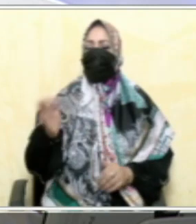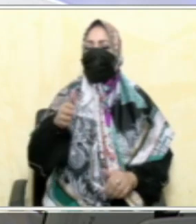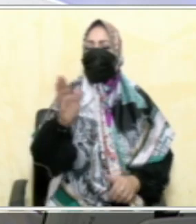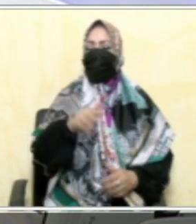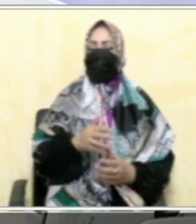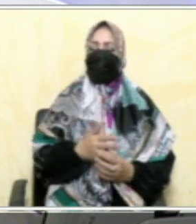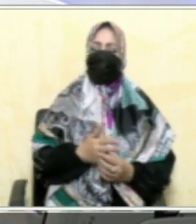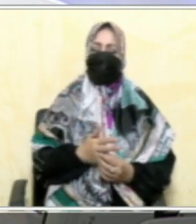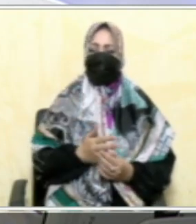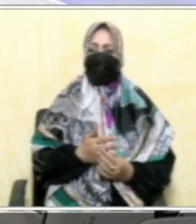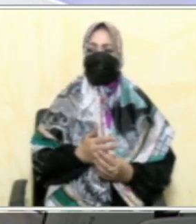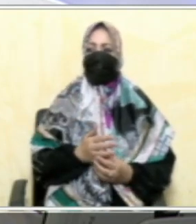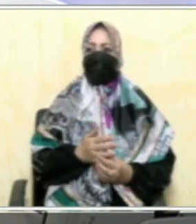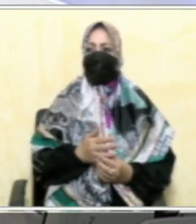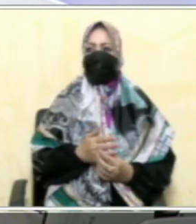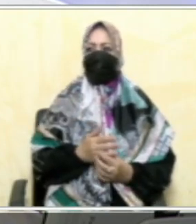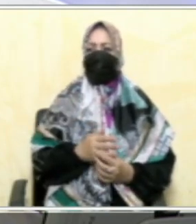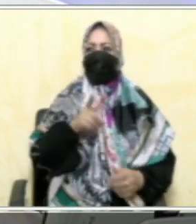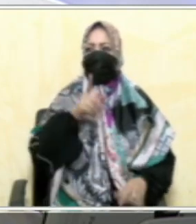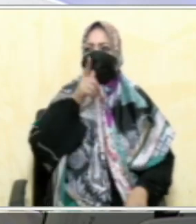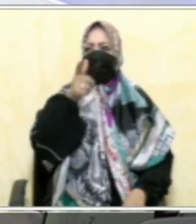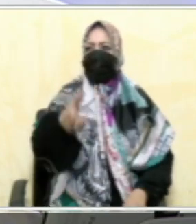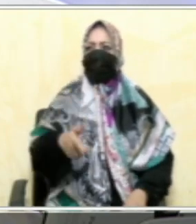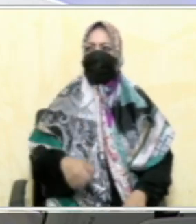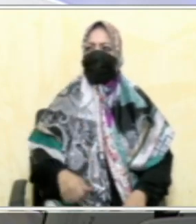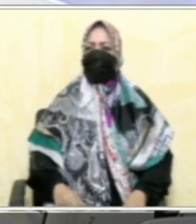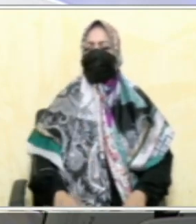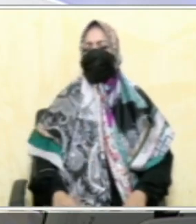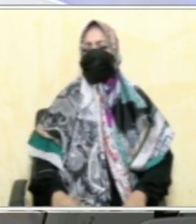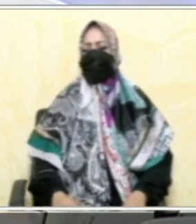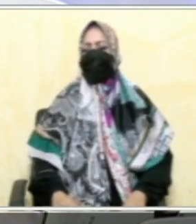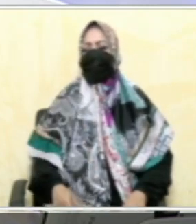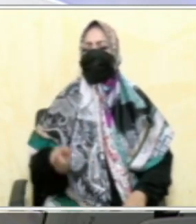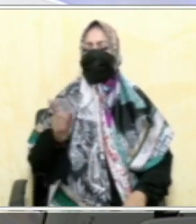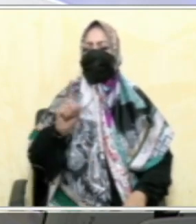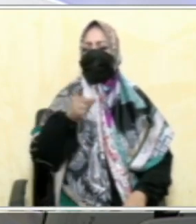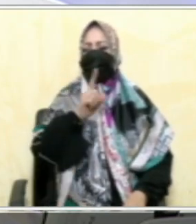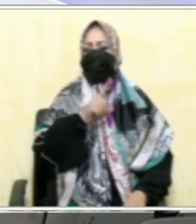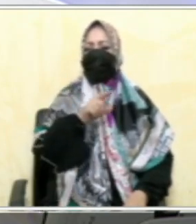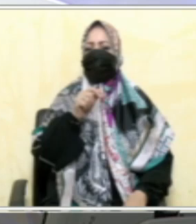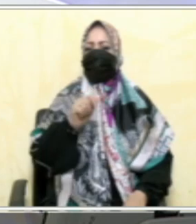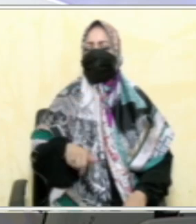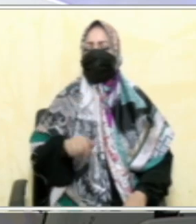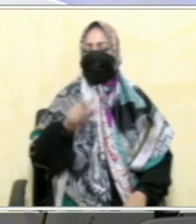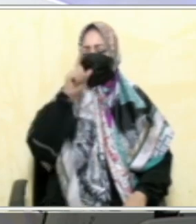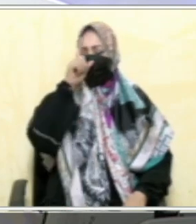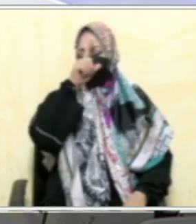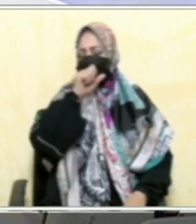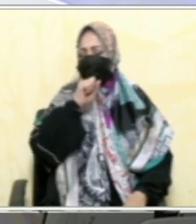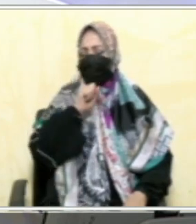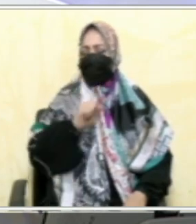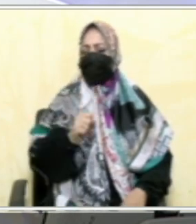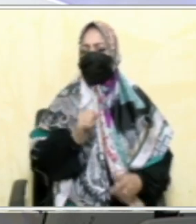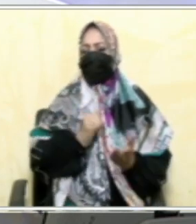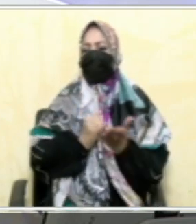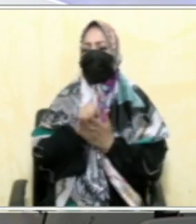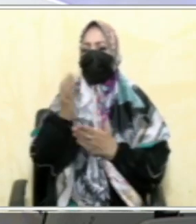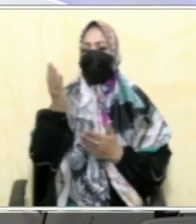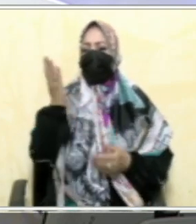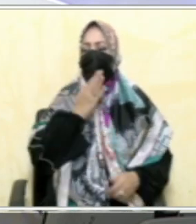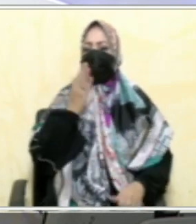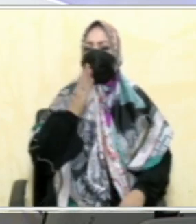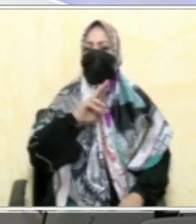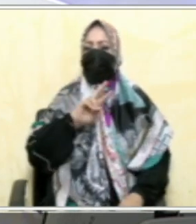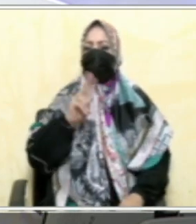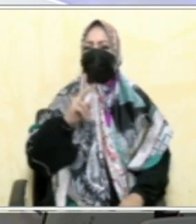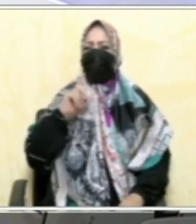في كثير من مدارسنا، ولا أعمم، ولكن القصد من التنبيه عليه